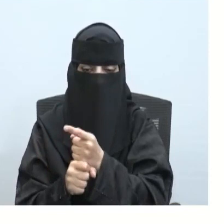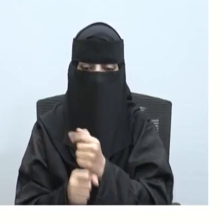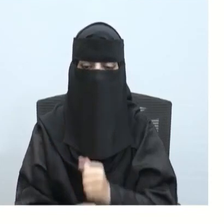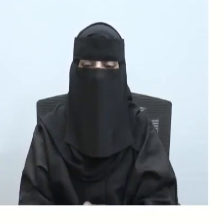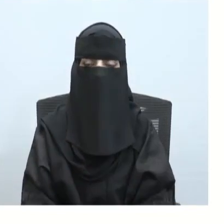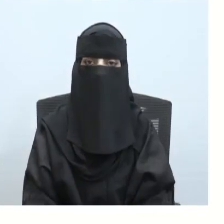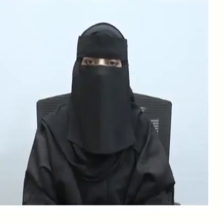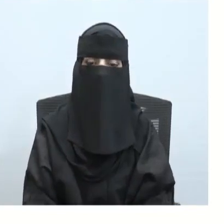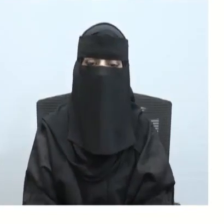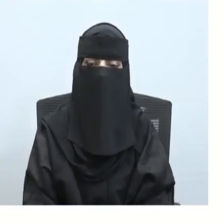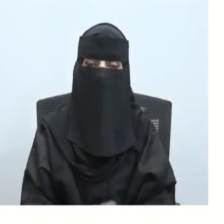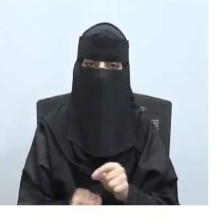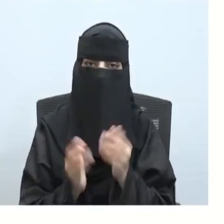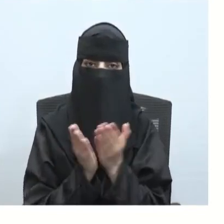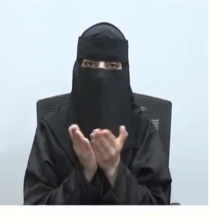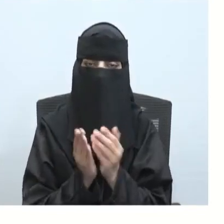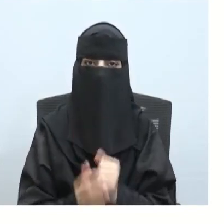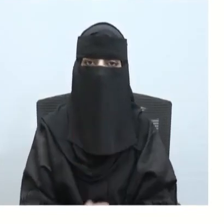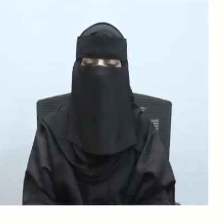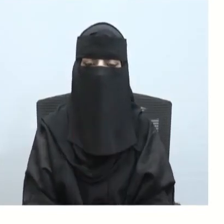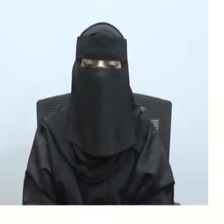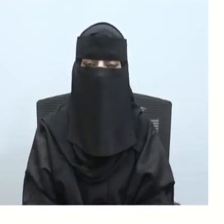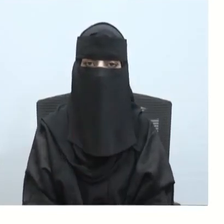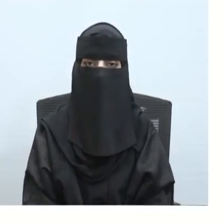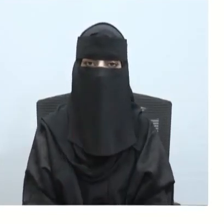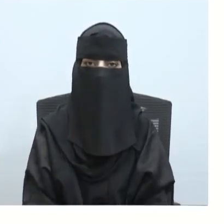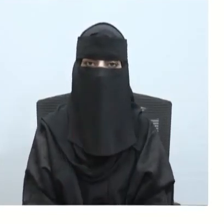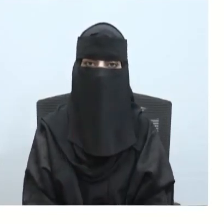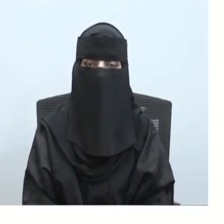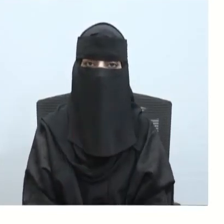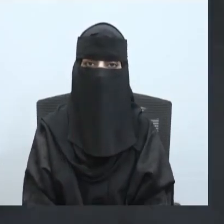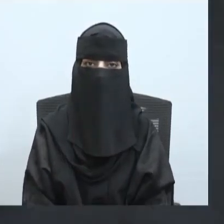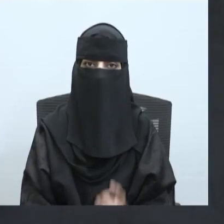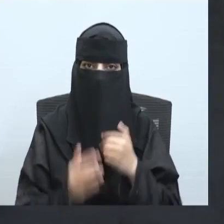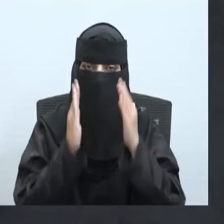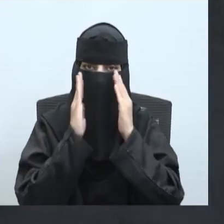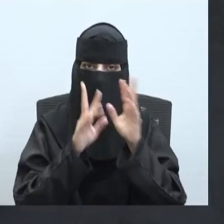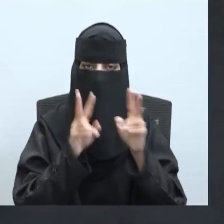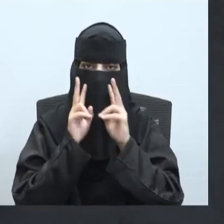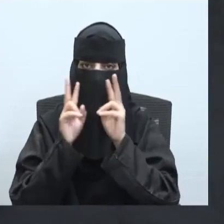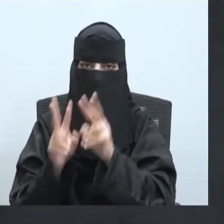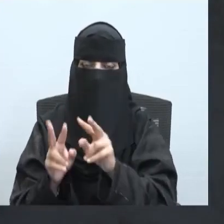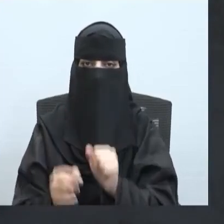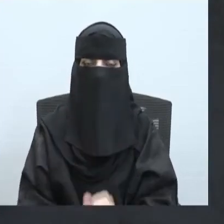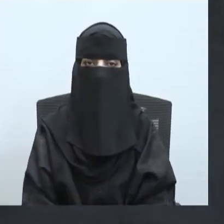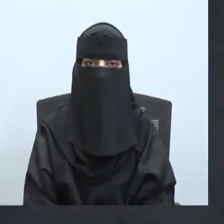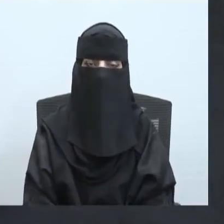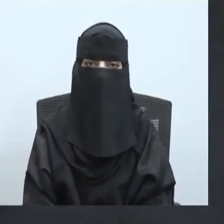معلمك المدرسة. شكرا لكم على حسن المتابعة.